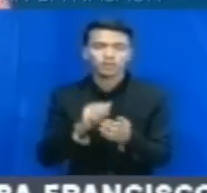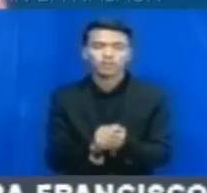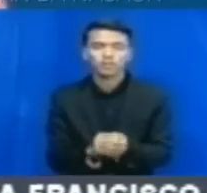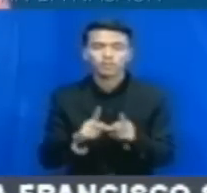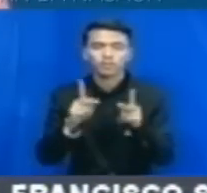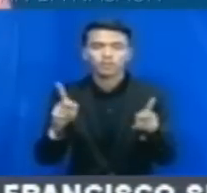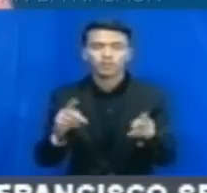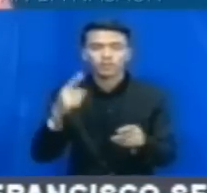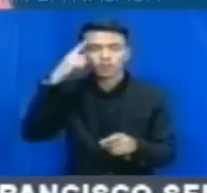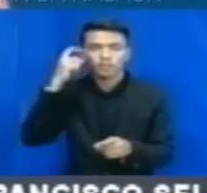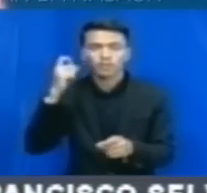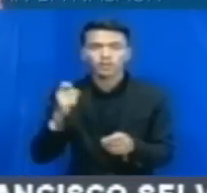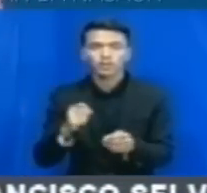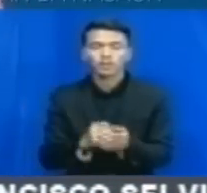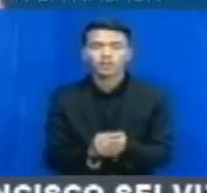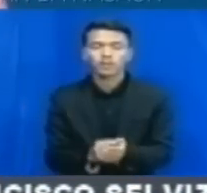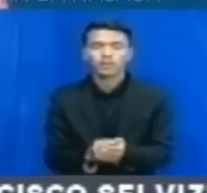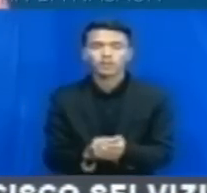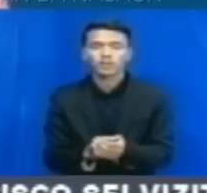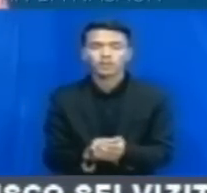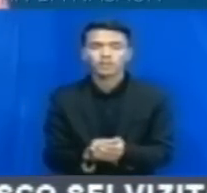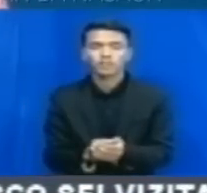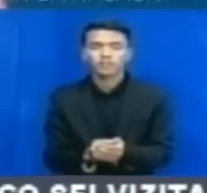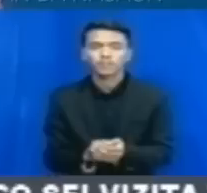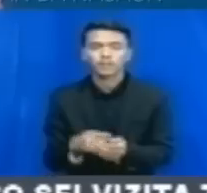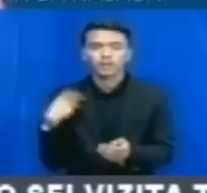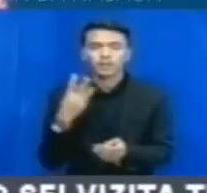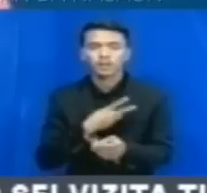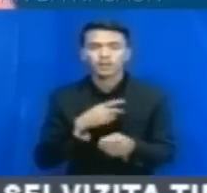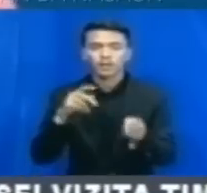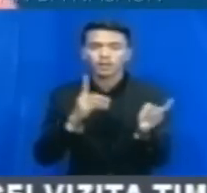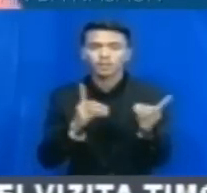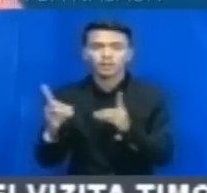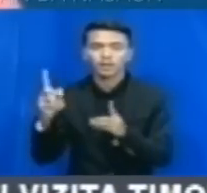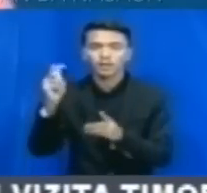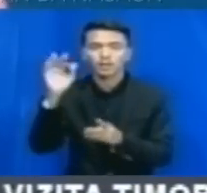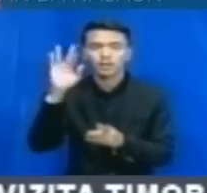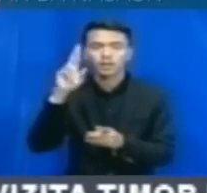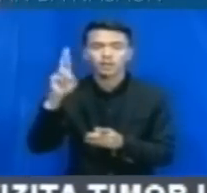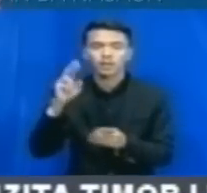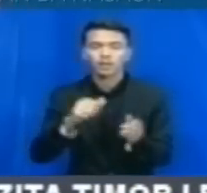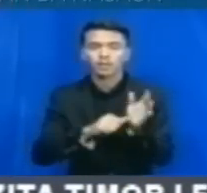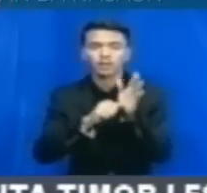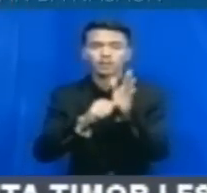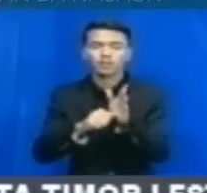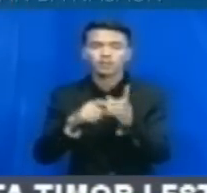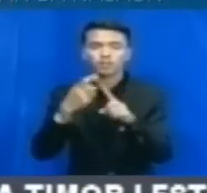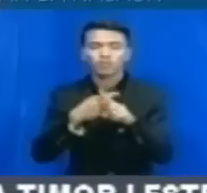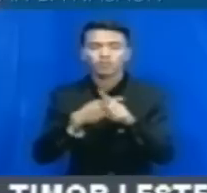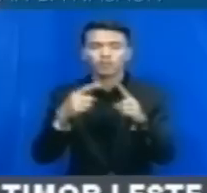tamba sama kau dia nune kasu de seru tebes ita aplikatir basira ita aplika preso ita aplika apresentasan periodika